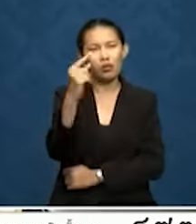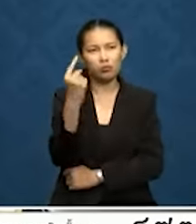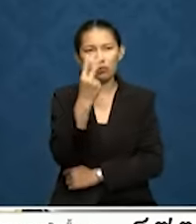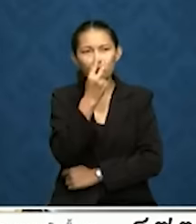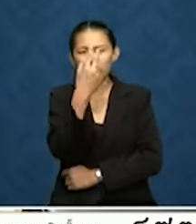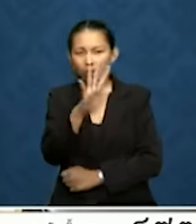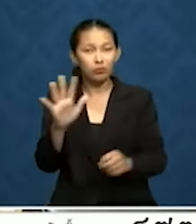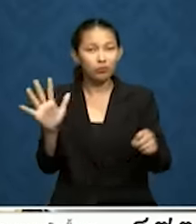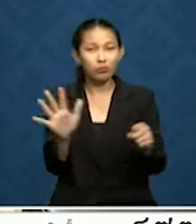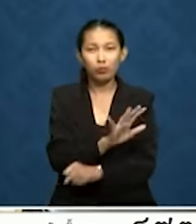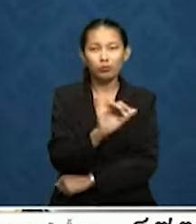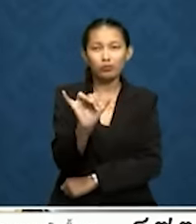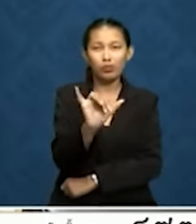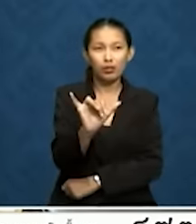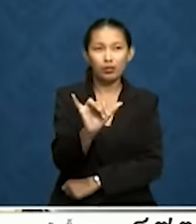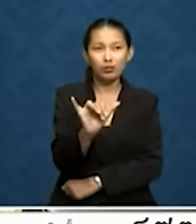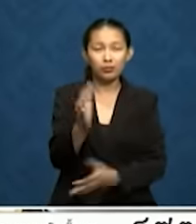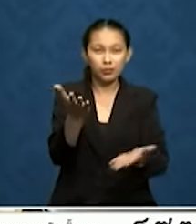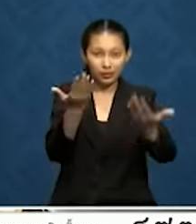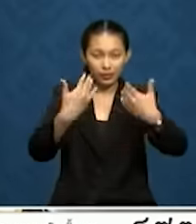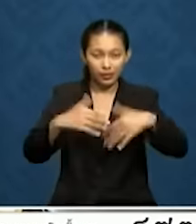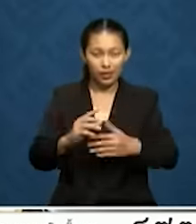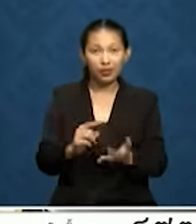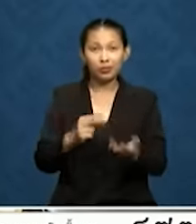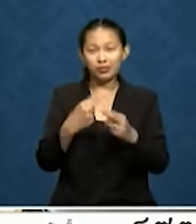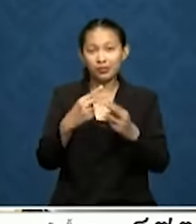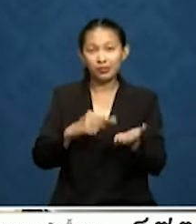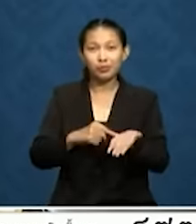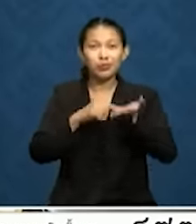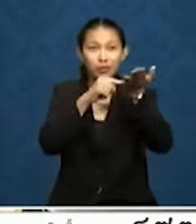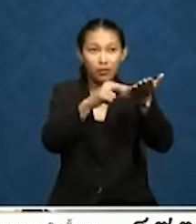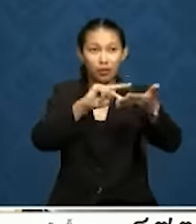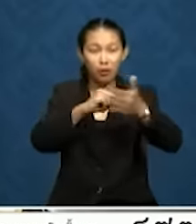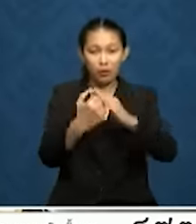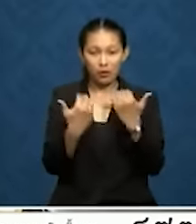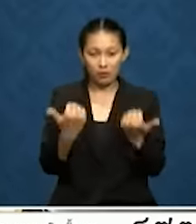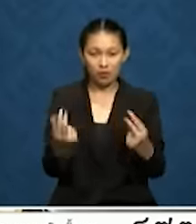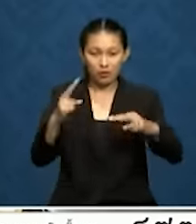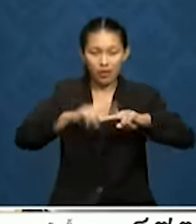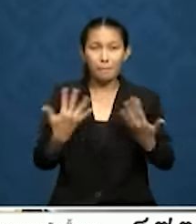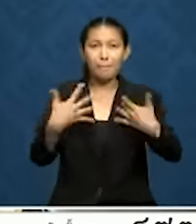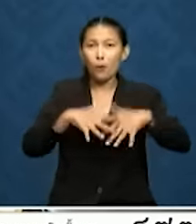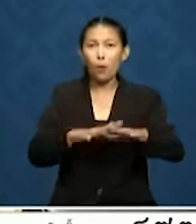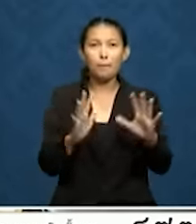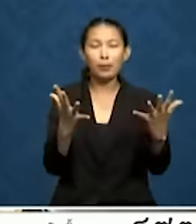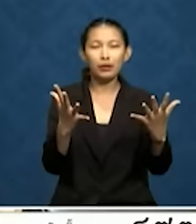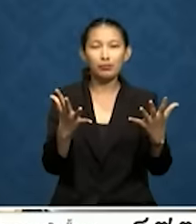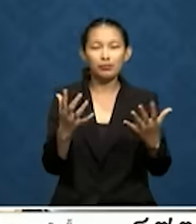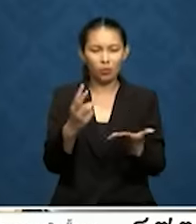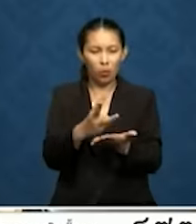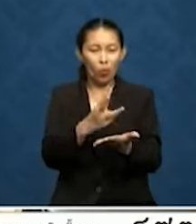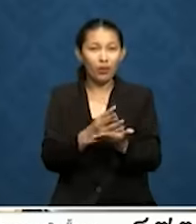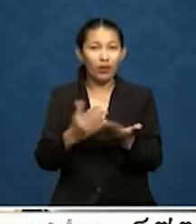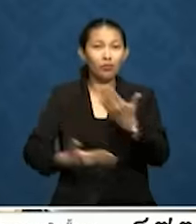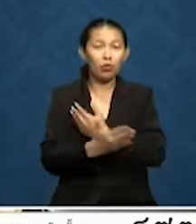ณ์ 100% แล้วคนที่ถูกเสนอชื่อก็ไม่ได้มาอยู่ในที่ประชุมผมว่าวาระโอกาสในอน